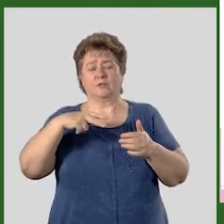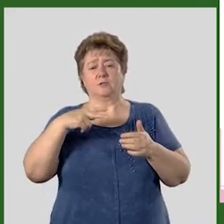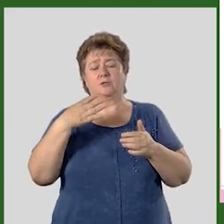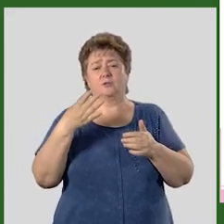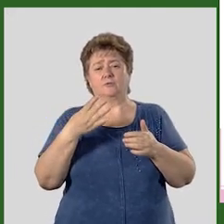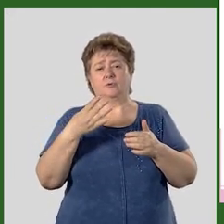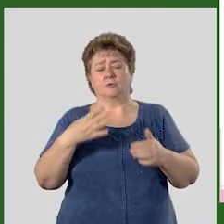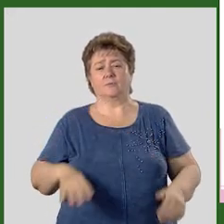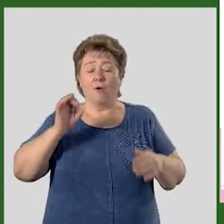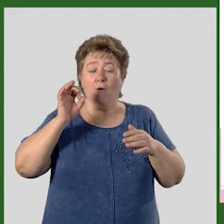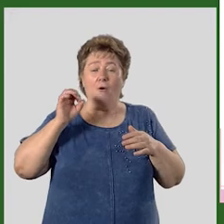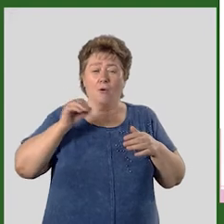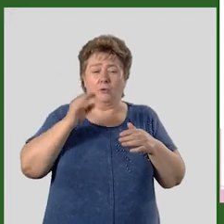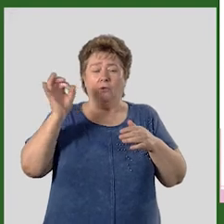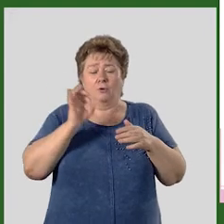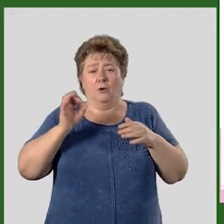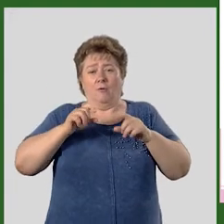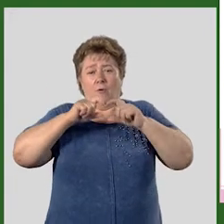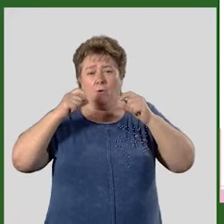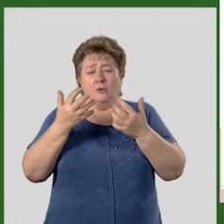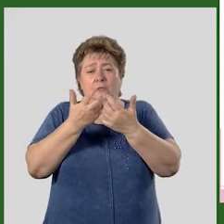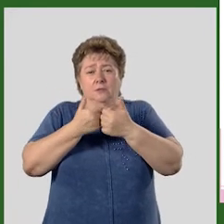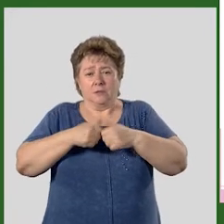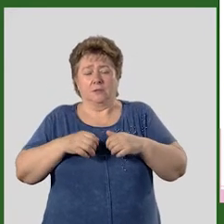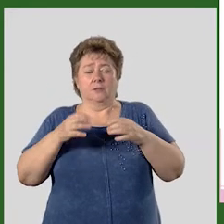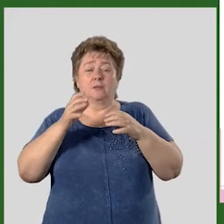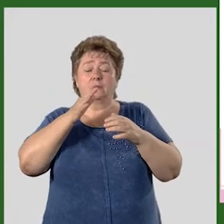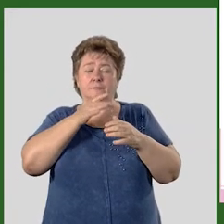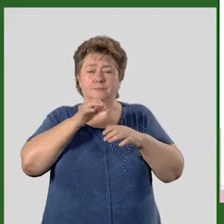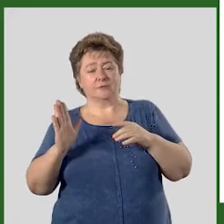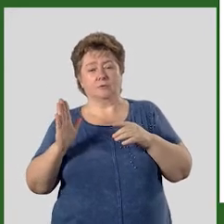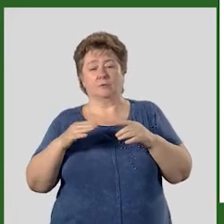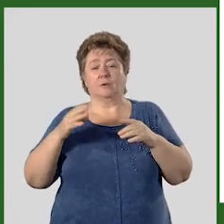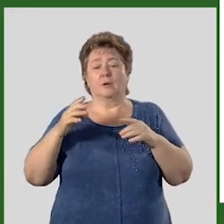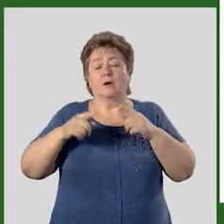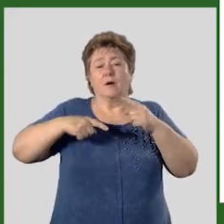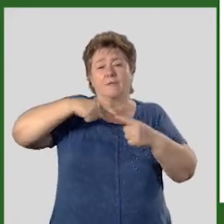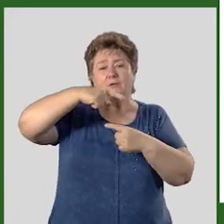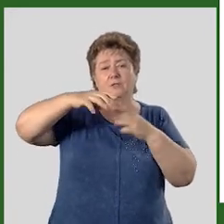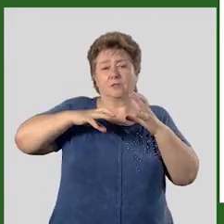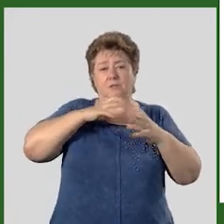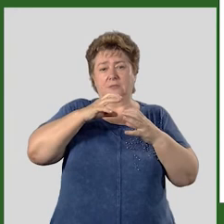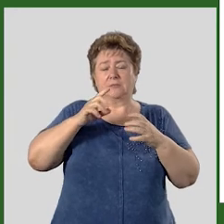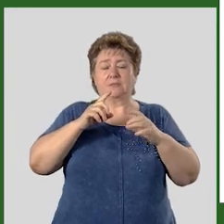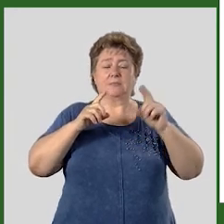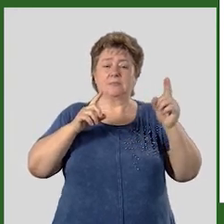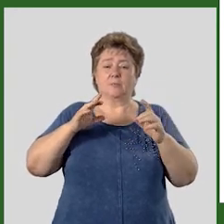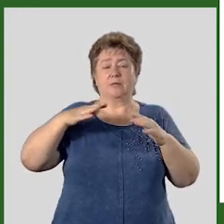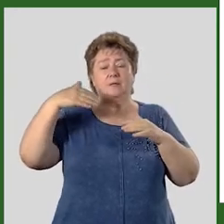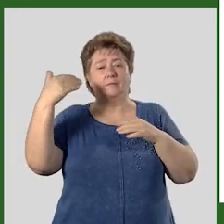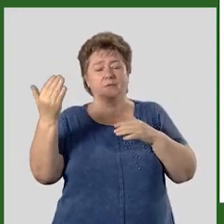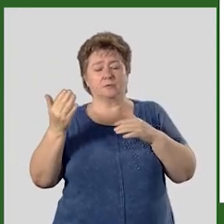24-м. От нулевого пояса ведут счет часовым поясам. Вращается Земля с запада на